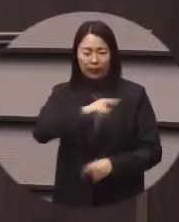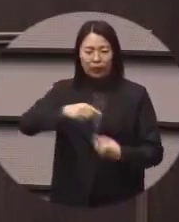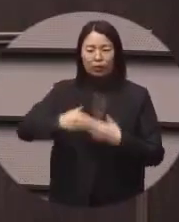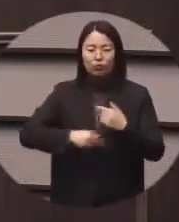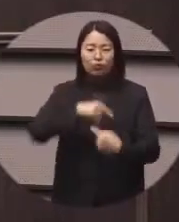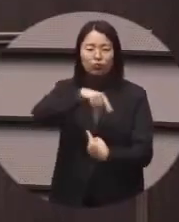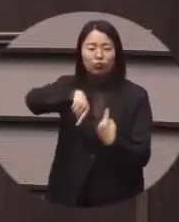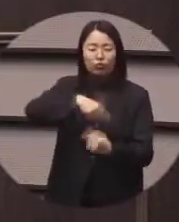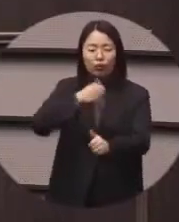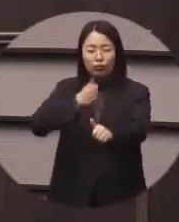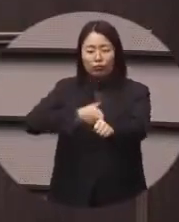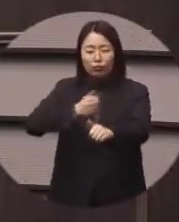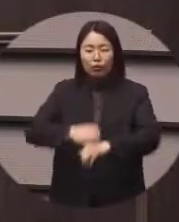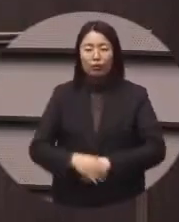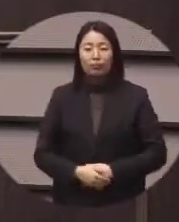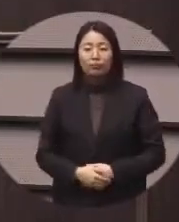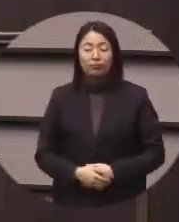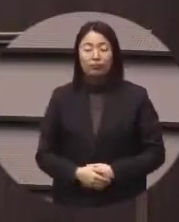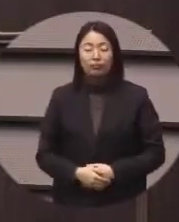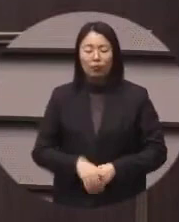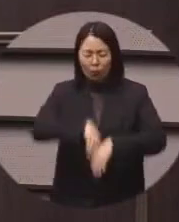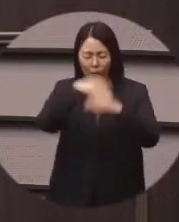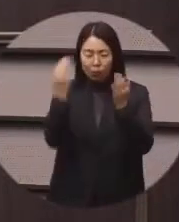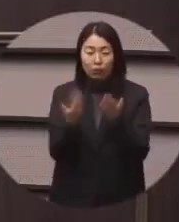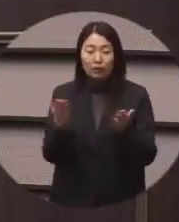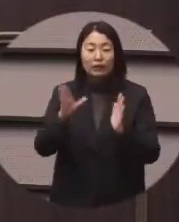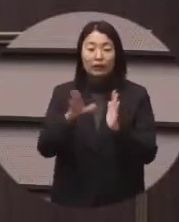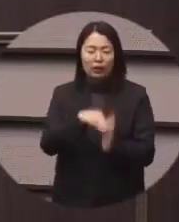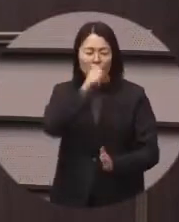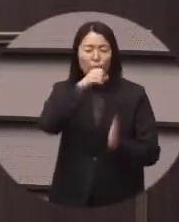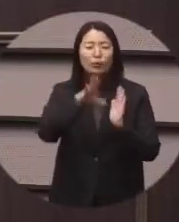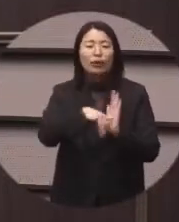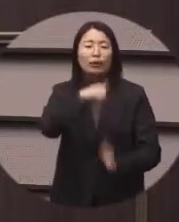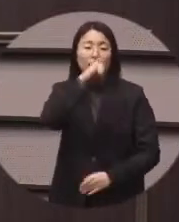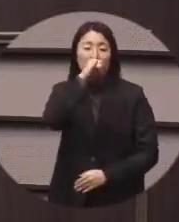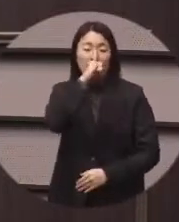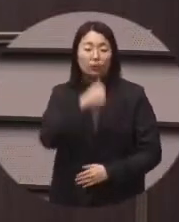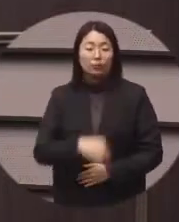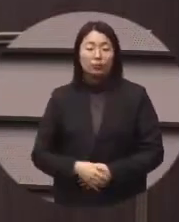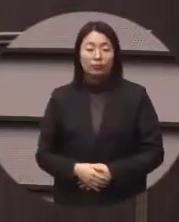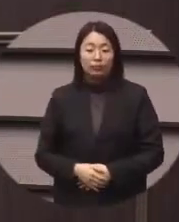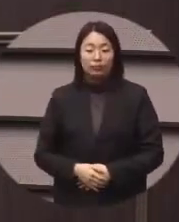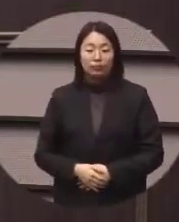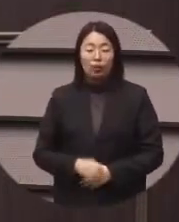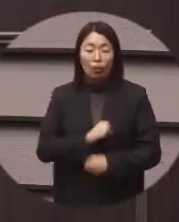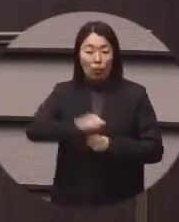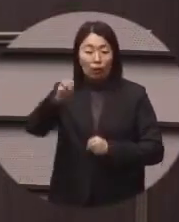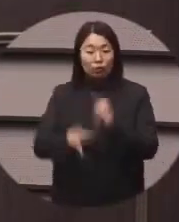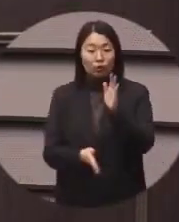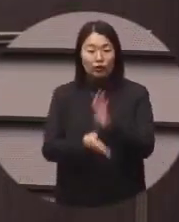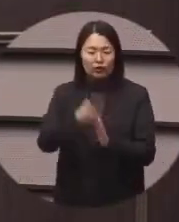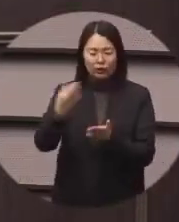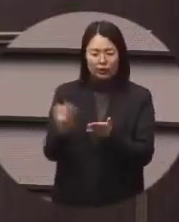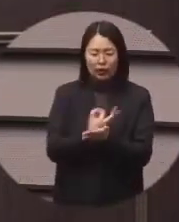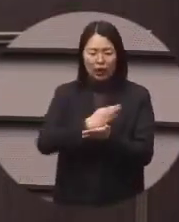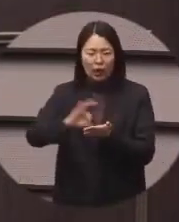모든 일에 적절한 타이밍이 있습니다. 광주시는 재정 분야에서만큼